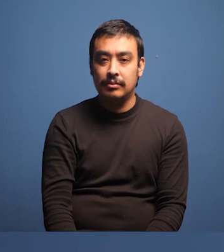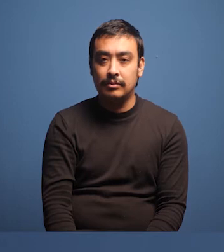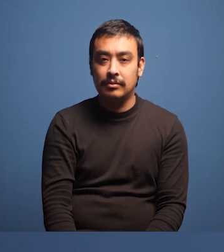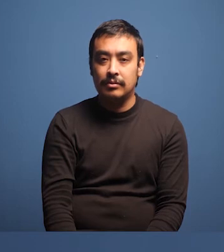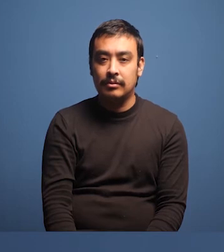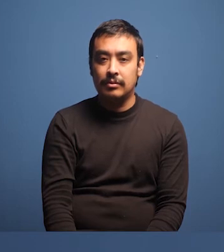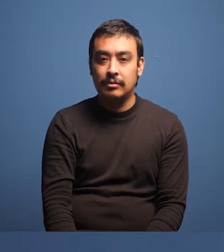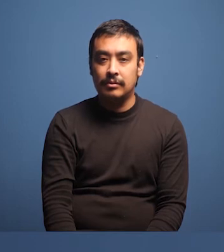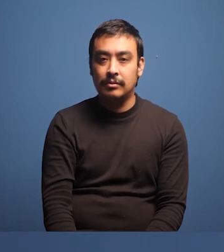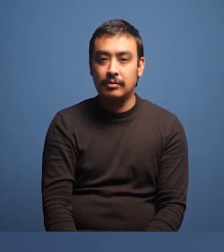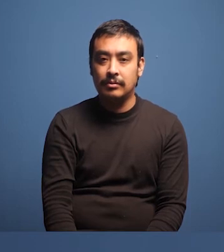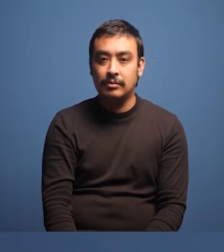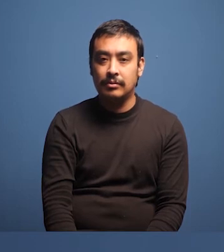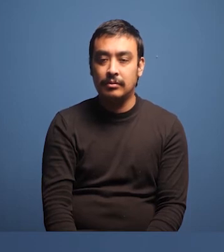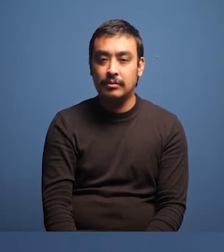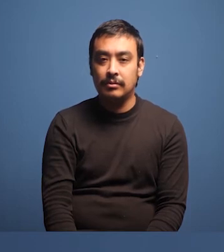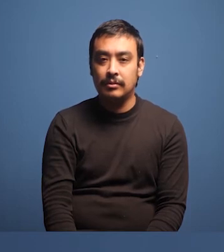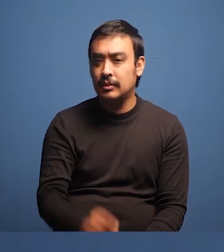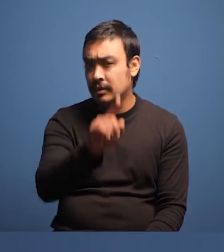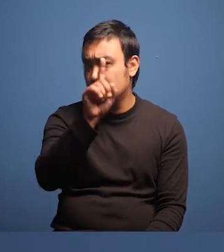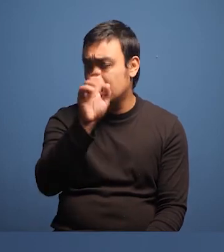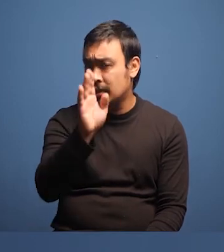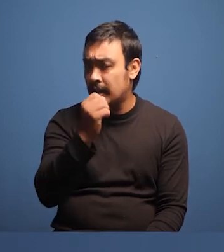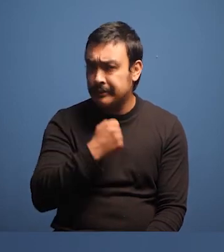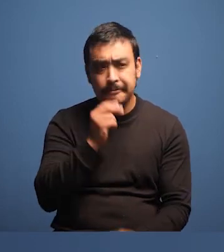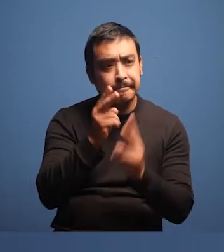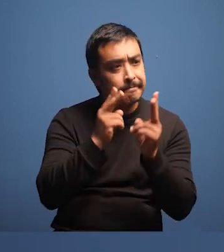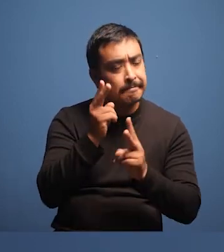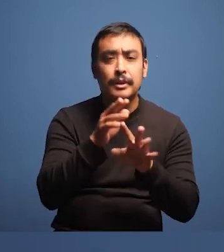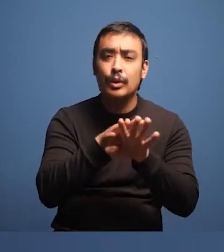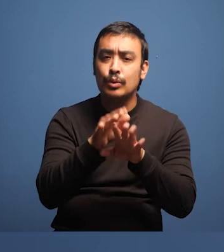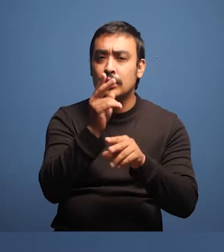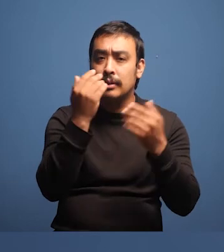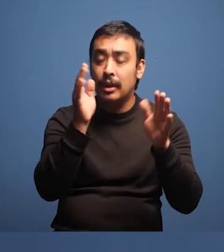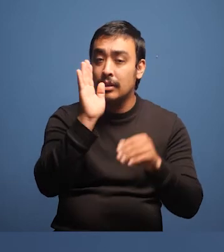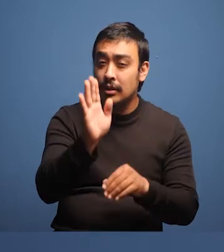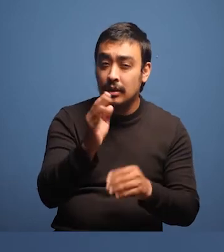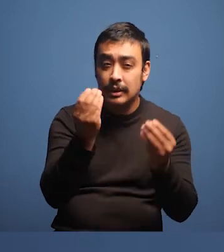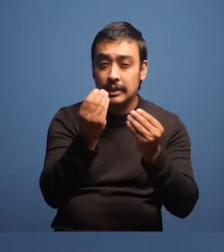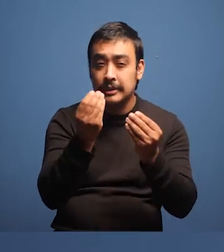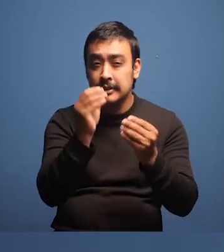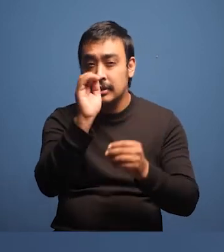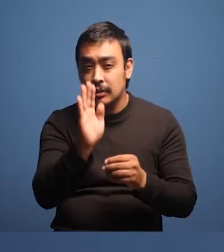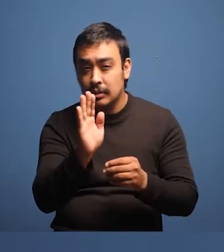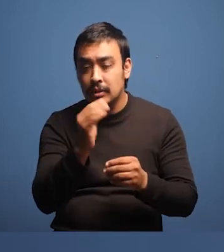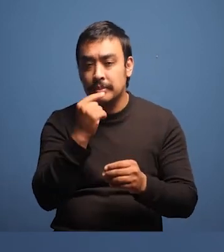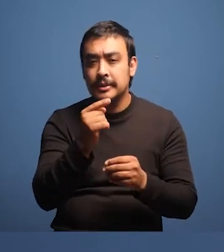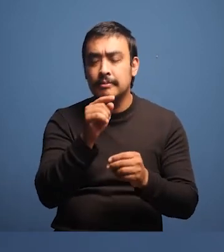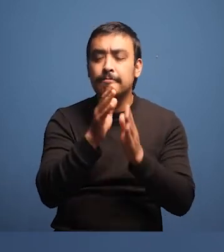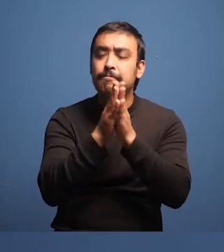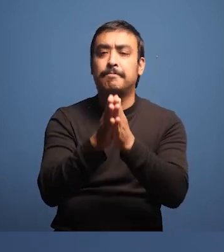सो यो बाहेक पनि हजुरमध्ये कसैलाई केही क्वेसन्सहरू छ, आफ्नो केही कुराहरू यस्तो भइरहेको छ मैले के गर्न सक्छु भनेर छ भने पनि प्लिज हजुरहरूले